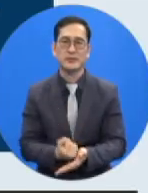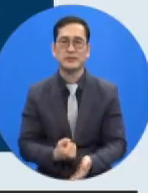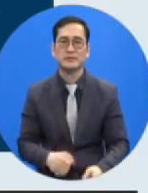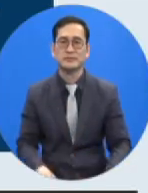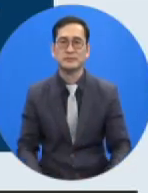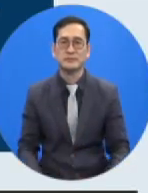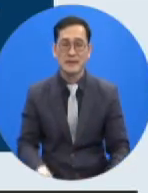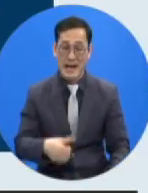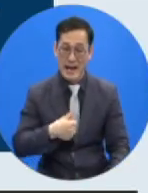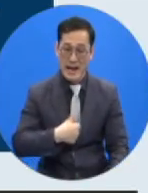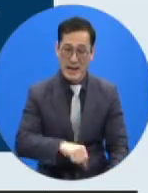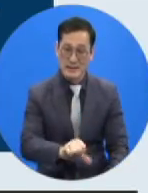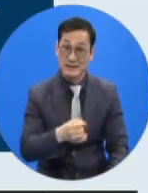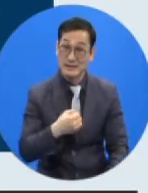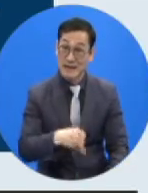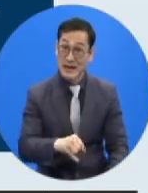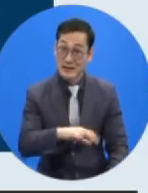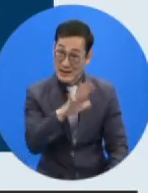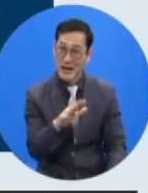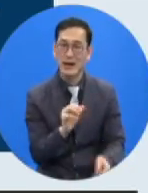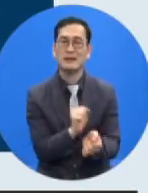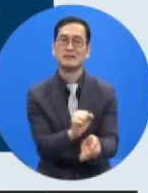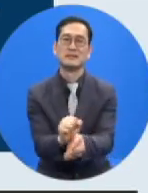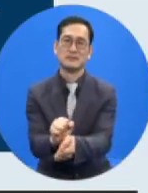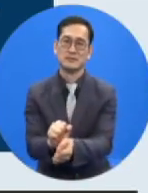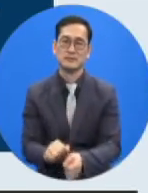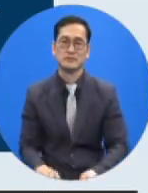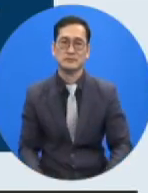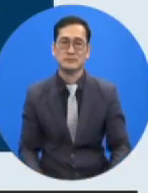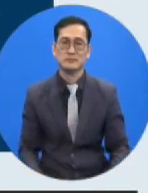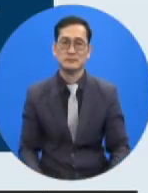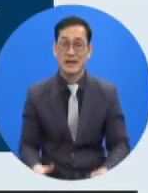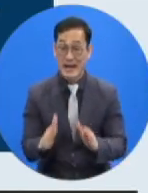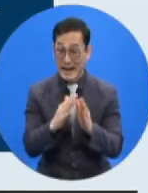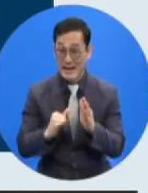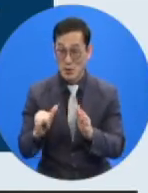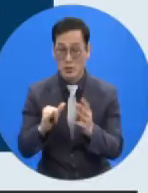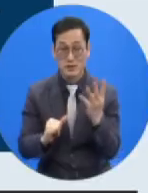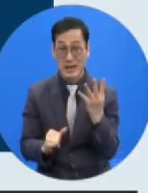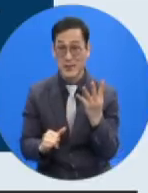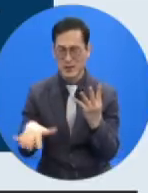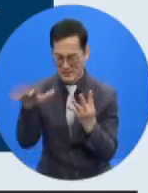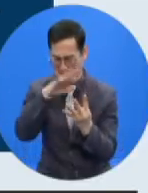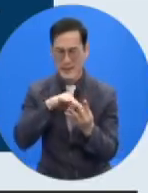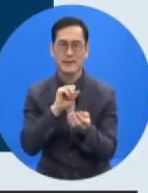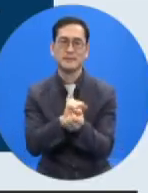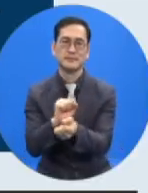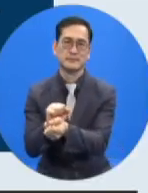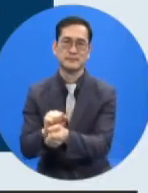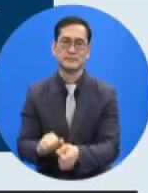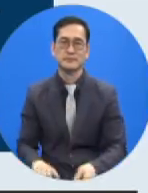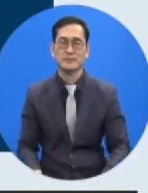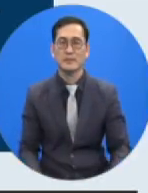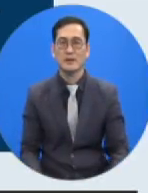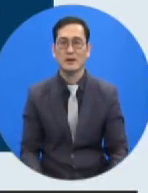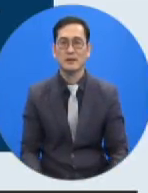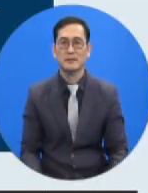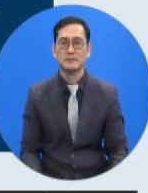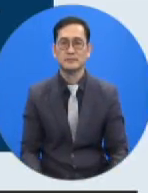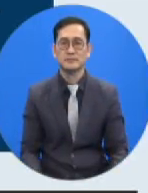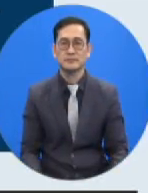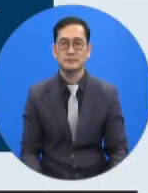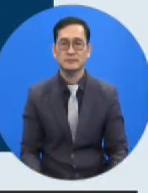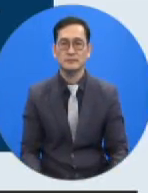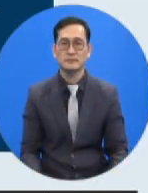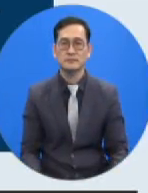10대 딸 아들도 확진이 됐어요. 일가족, 내가족 모두 다 감염이 됐습니다. 현재 부인과 아들은